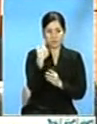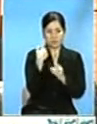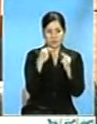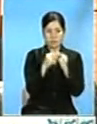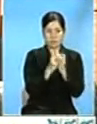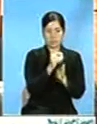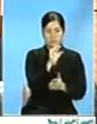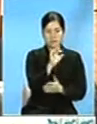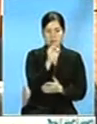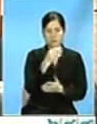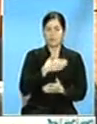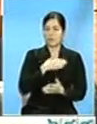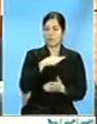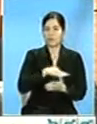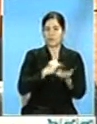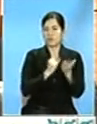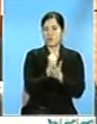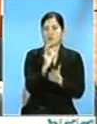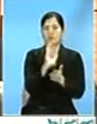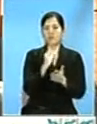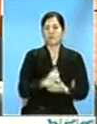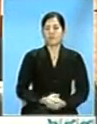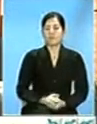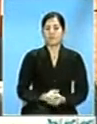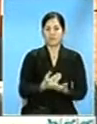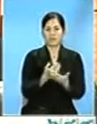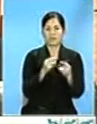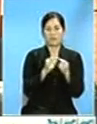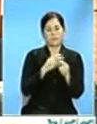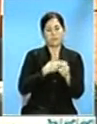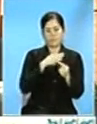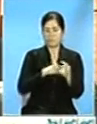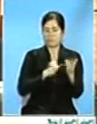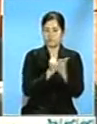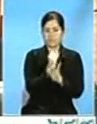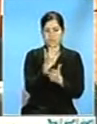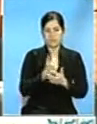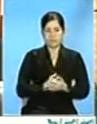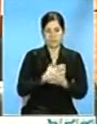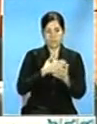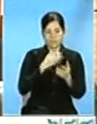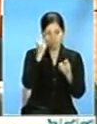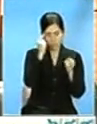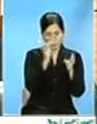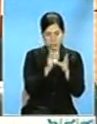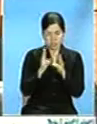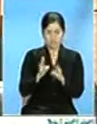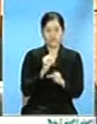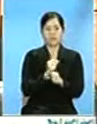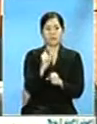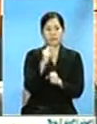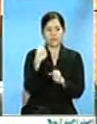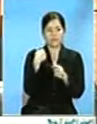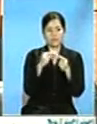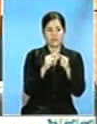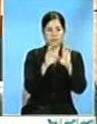ครับกับผมมองว่าไม่ถูกต้องอันนั้นเป็นส่วนหนึ่งที่เราน่าจะต้องมีวิธีการคัดเลือกแบบใหม่มีวิ